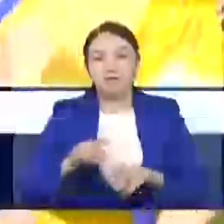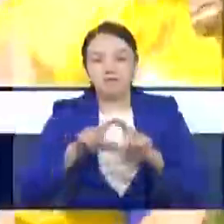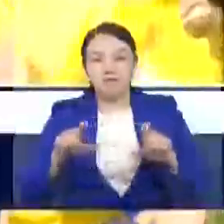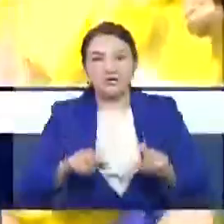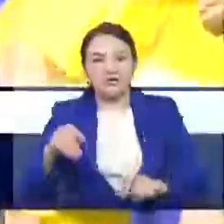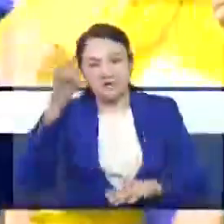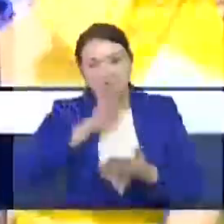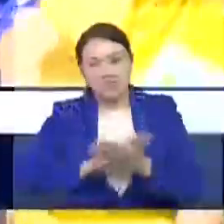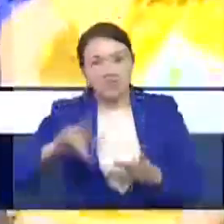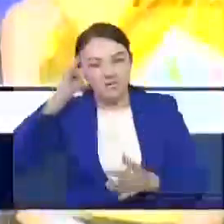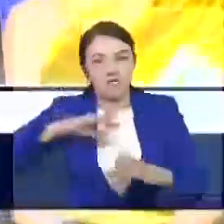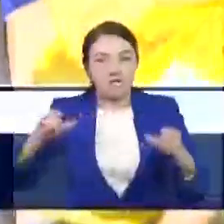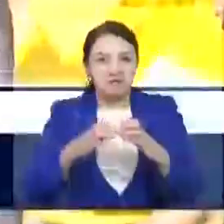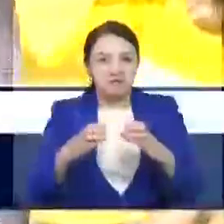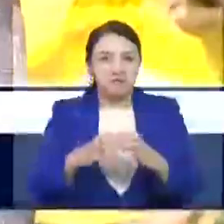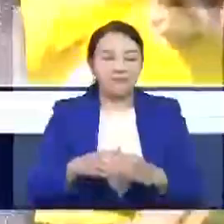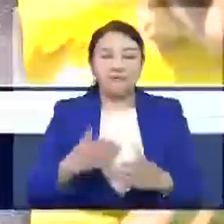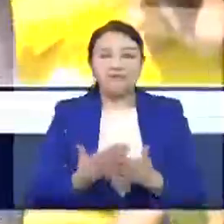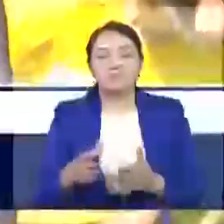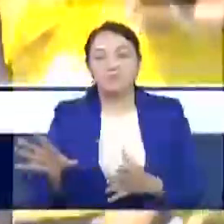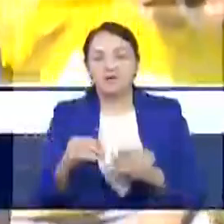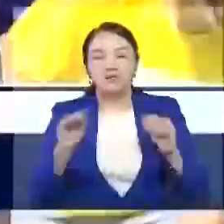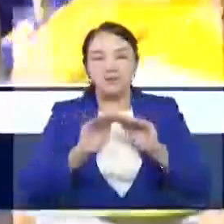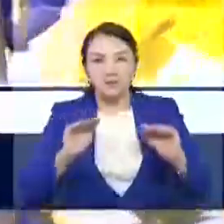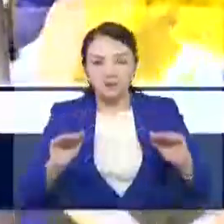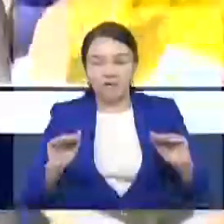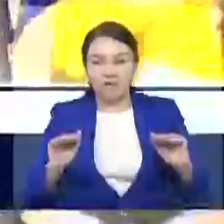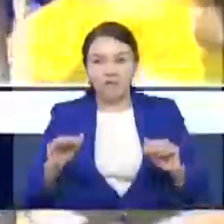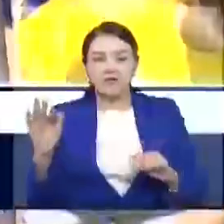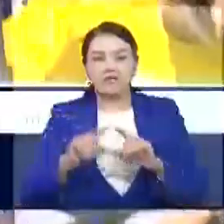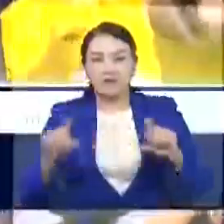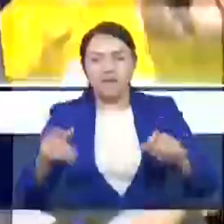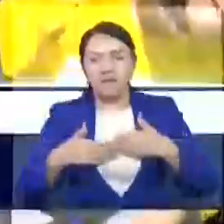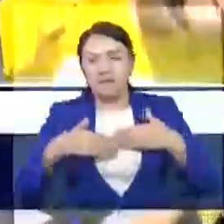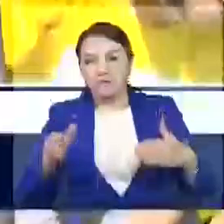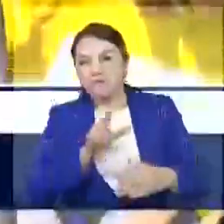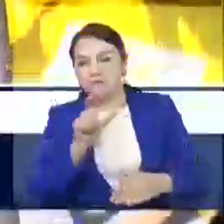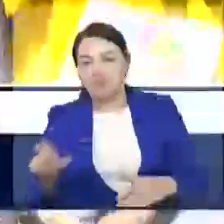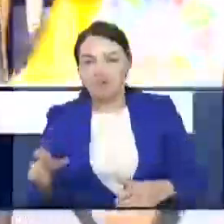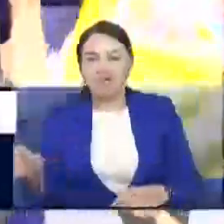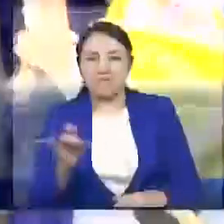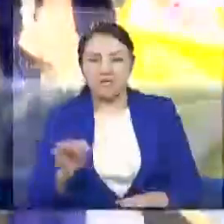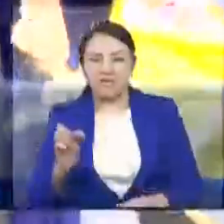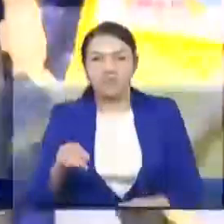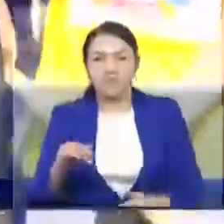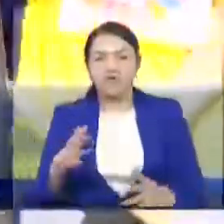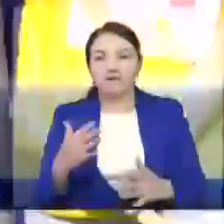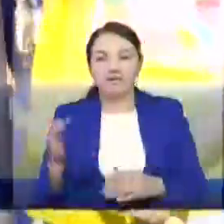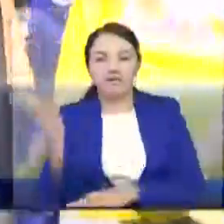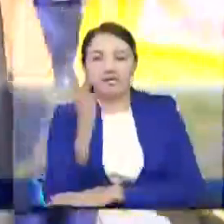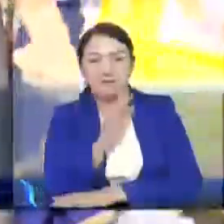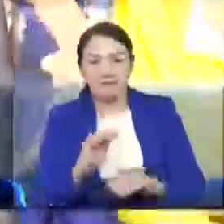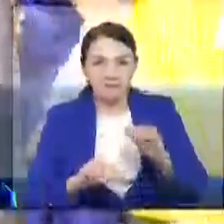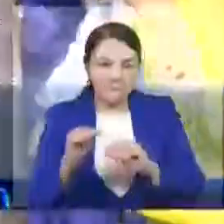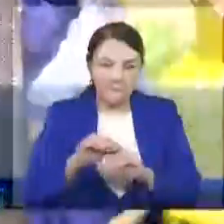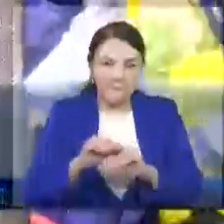акциясын қолдау мақсатымен жер елшілерімен бірге отыра. Мектебіміздің түлектері республикалық ағаш егу